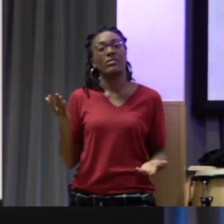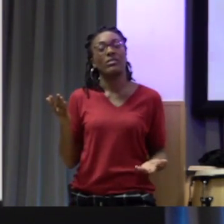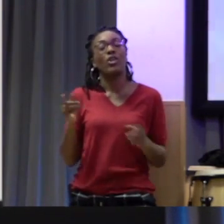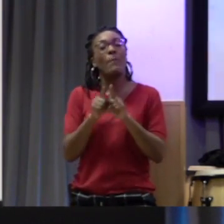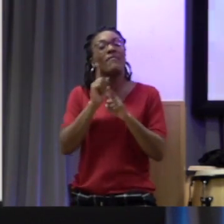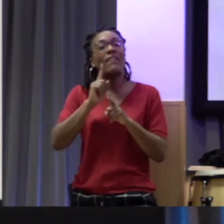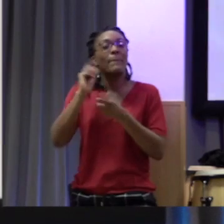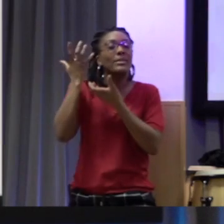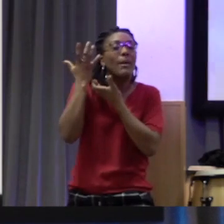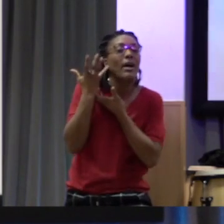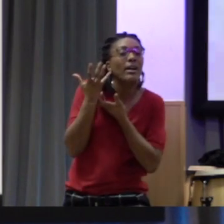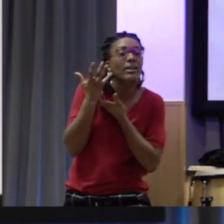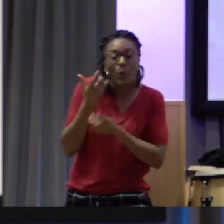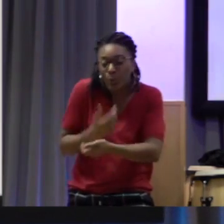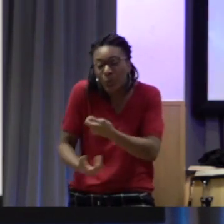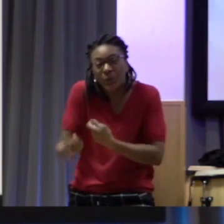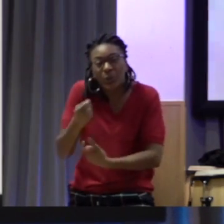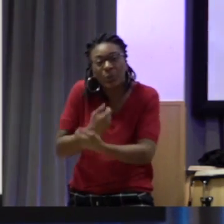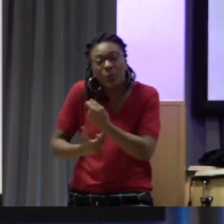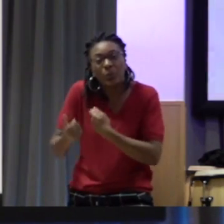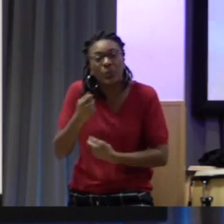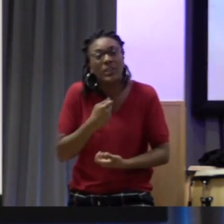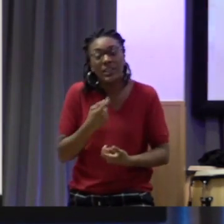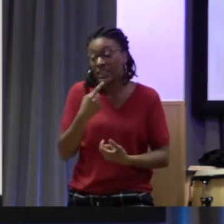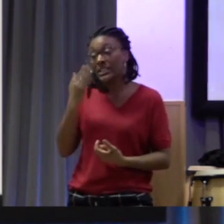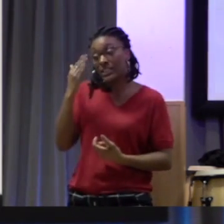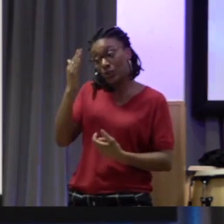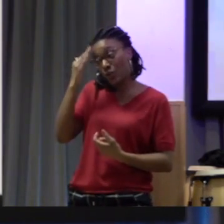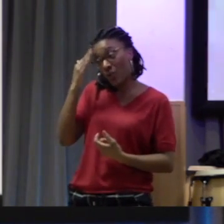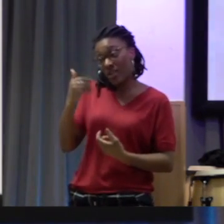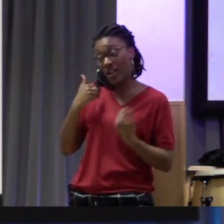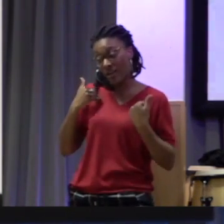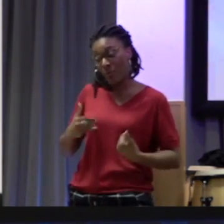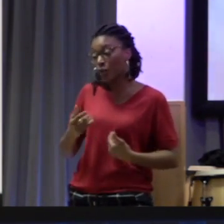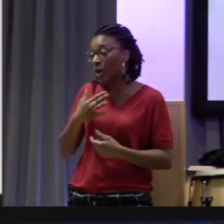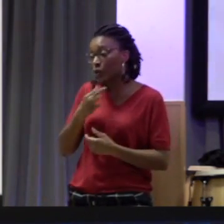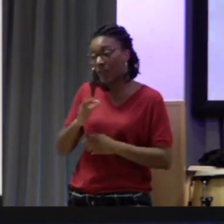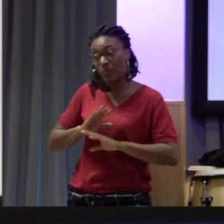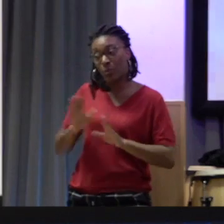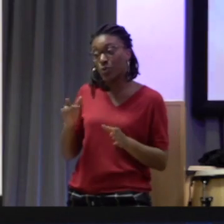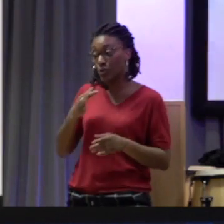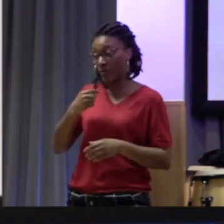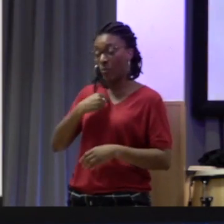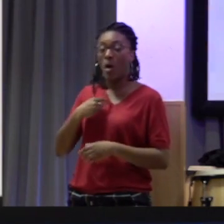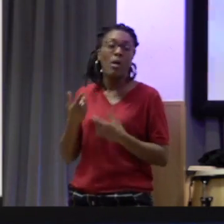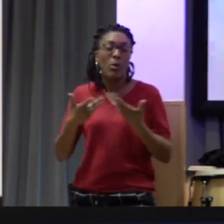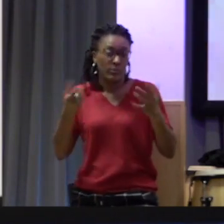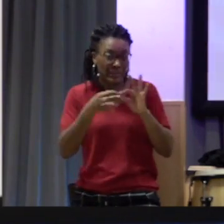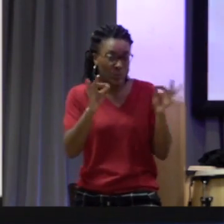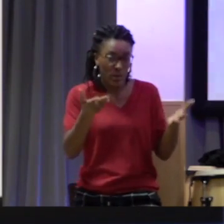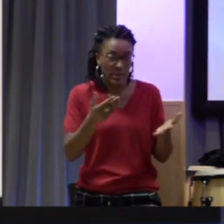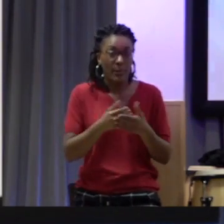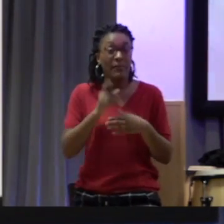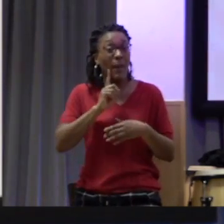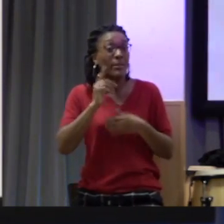l'eau, il t'en donnera qui ira jusqu'à la vie éternelle. Et cette femme, une fois qu'elle a entendu cette parole, elle est allée dire à tout le